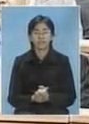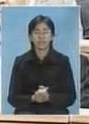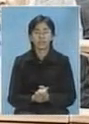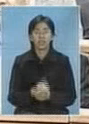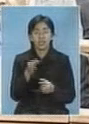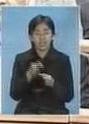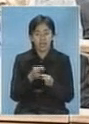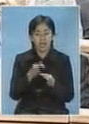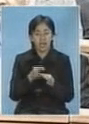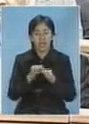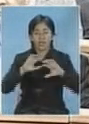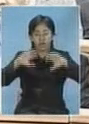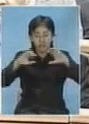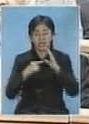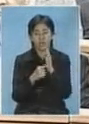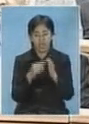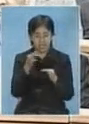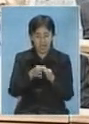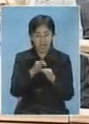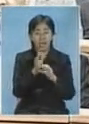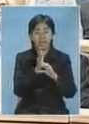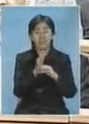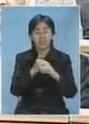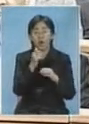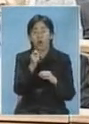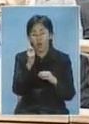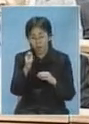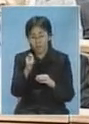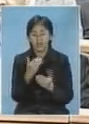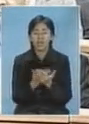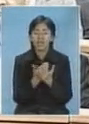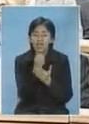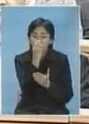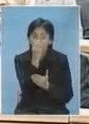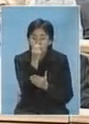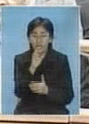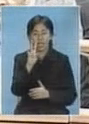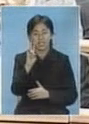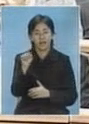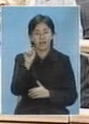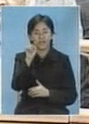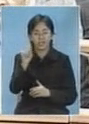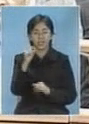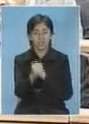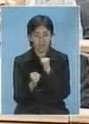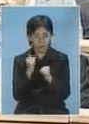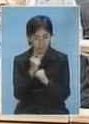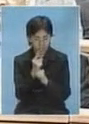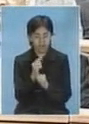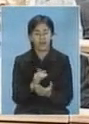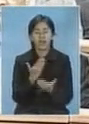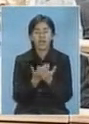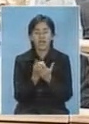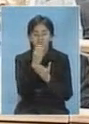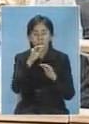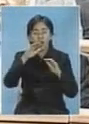ธนาคารเฉพาะกิจของรัฐอย่างเช่นธนาคารออมสินครับปัจจุบันคิดดอกเบี้ยอยู่ร้อยละ7%ต่อปีเขาลดดอกเบี้ยให้ร้อยละ3ครับ